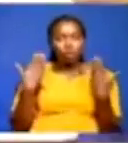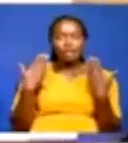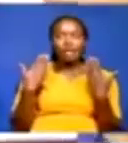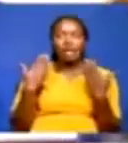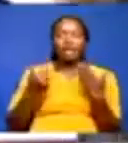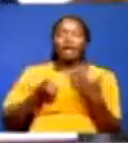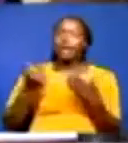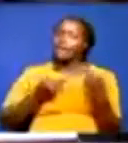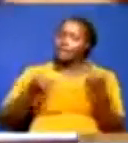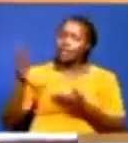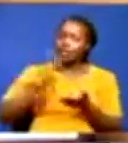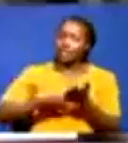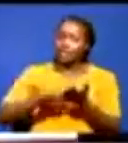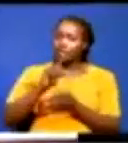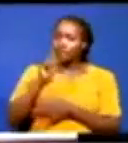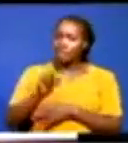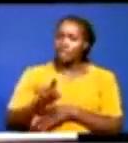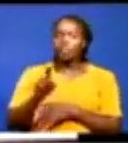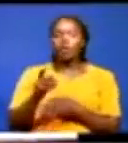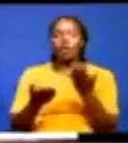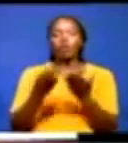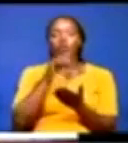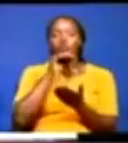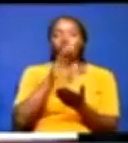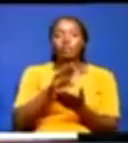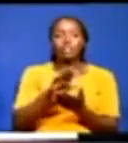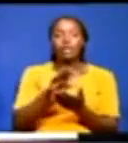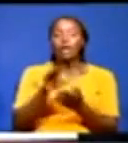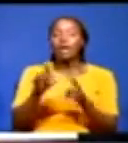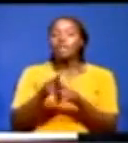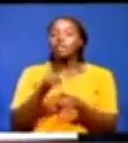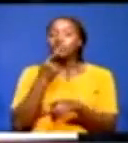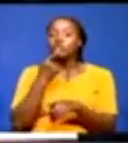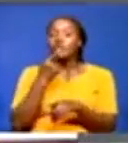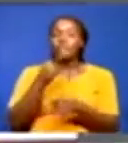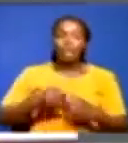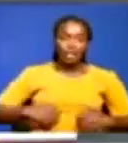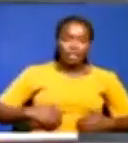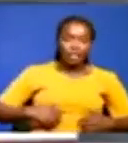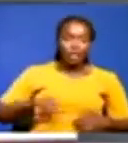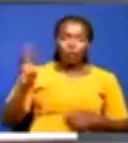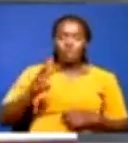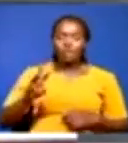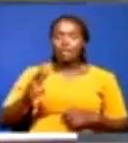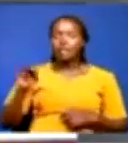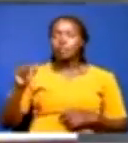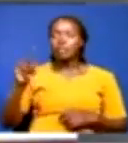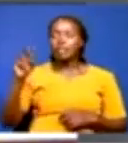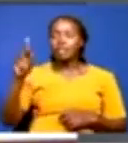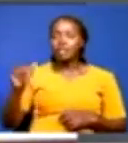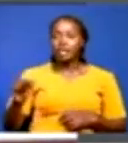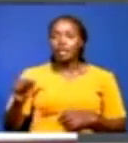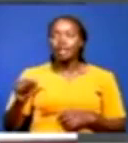wasichana waliofanya mtihani huo ikilinganishwa na wavulana, huku kaunti za Turkana, Garissa, Wajia na Mandera zikiwa na idadi kubwa ya